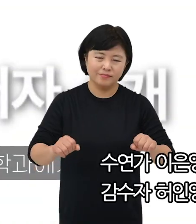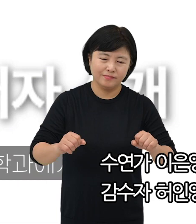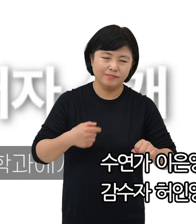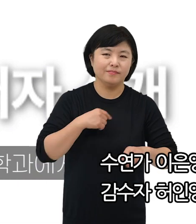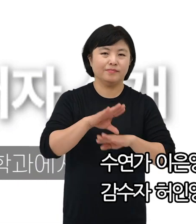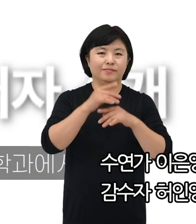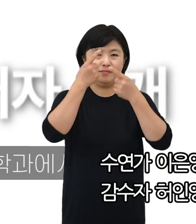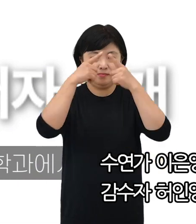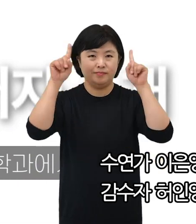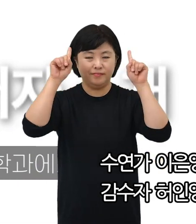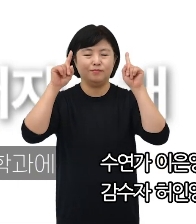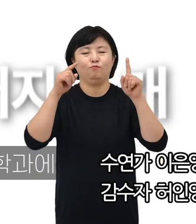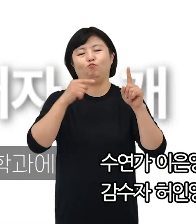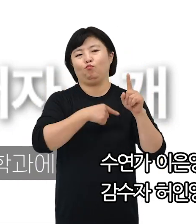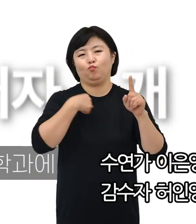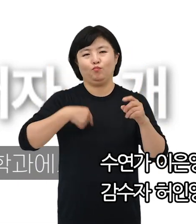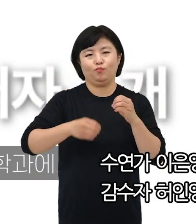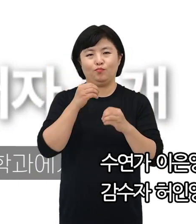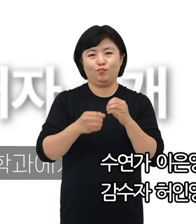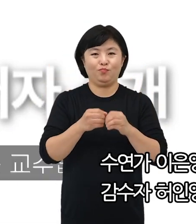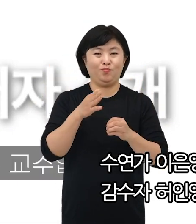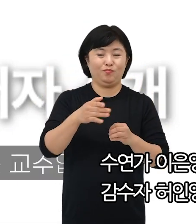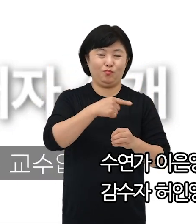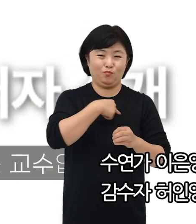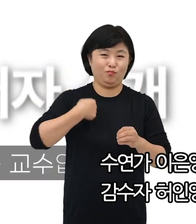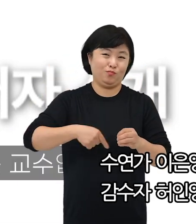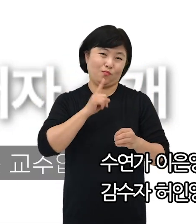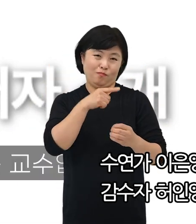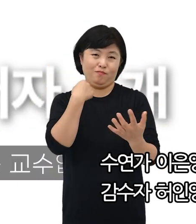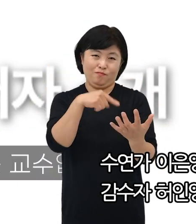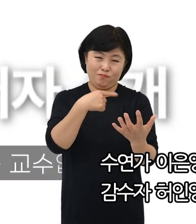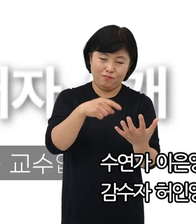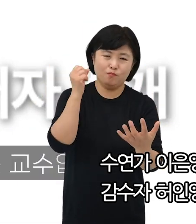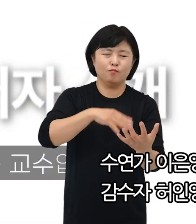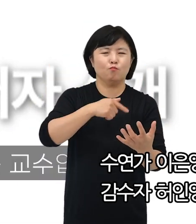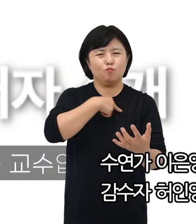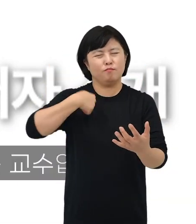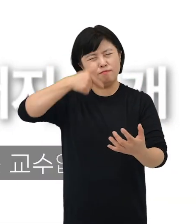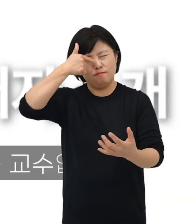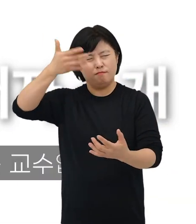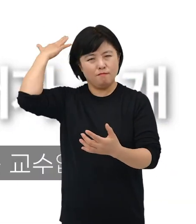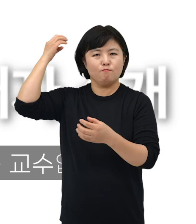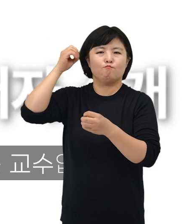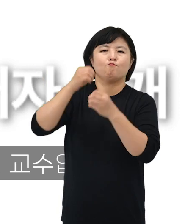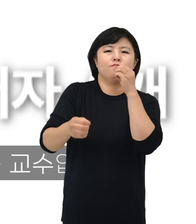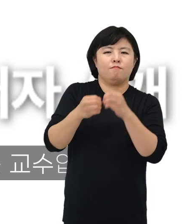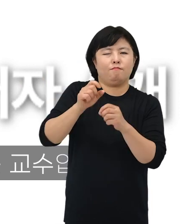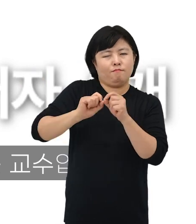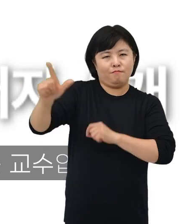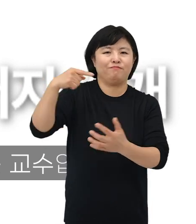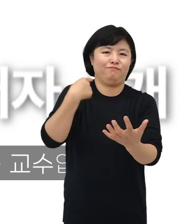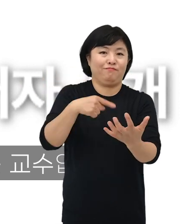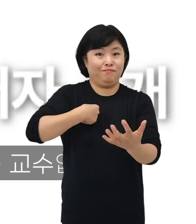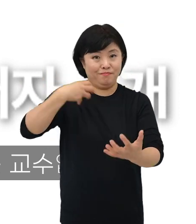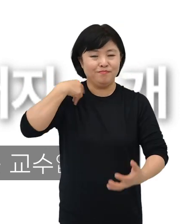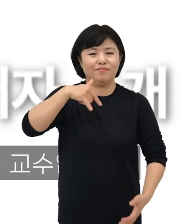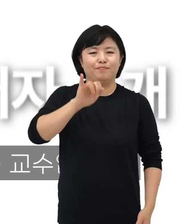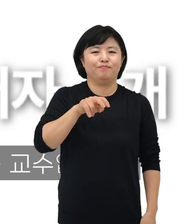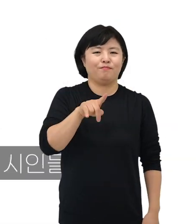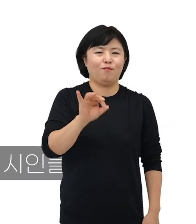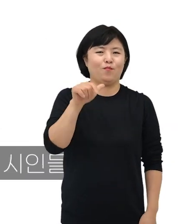안녕하십니까. 저는 방송통신대학교 중문과에서 중국어도 가르치고 또 중국 고전문학을 주로 가르치고 있는 김성곤